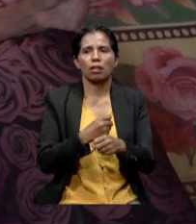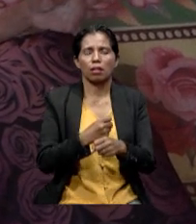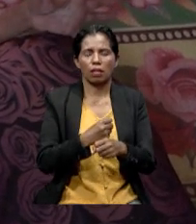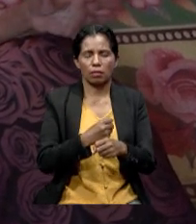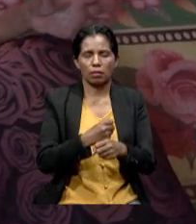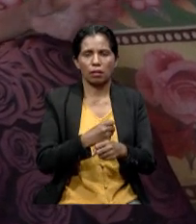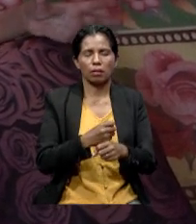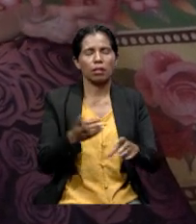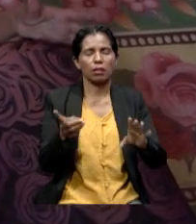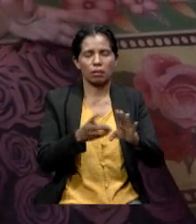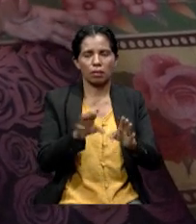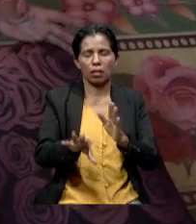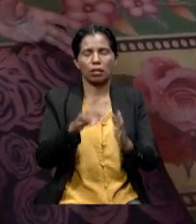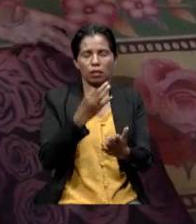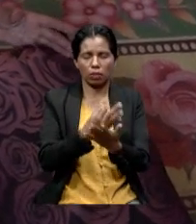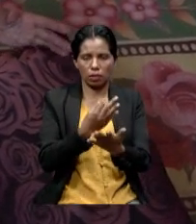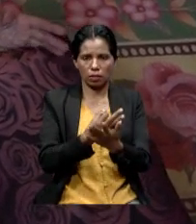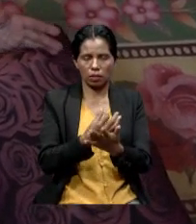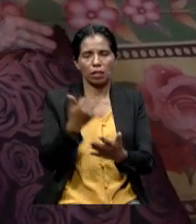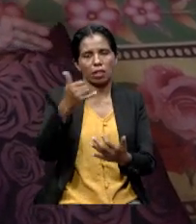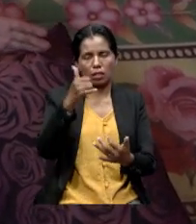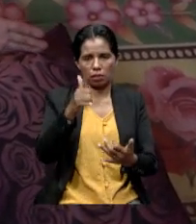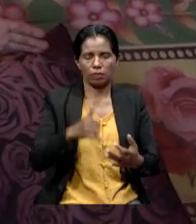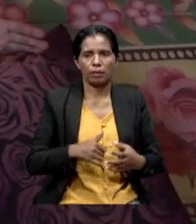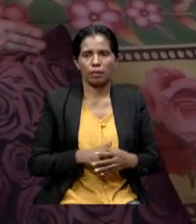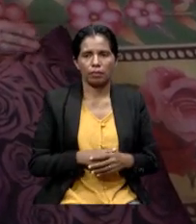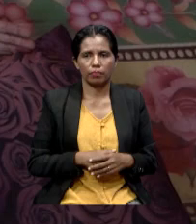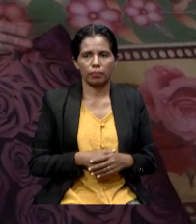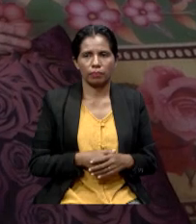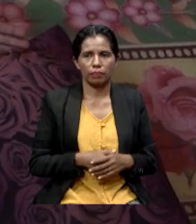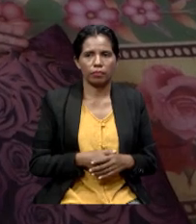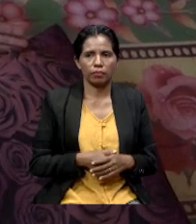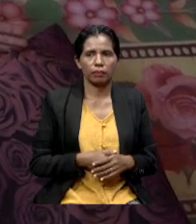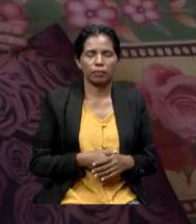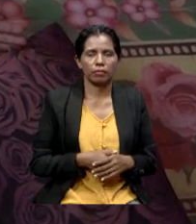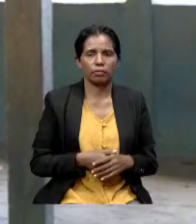sosial ni beli hebat orang sendiri ya. Efisien ini, efisien.